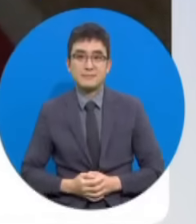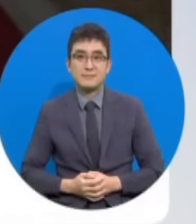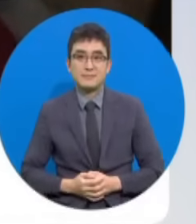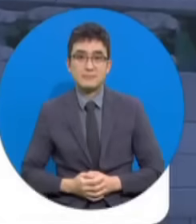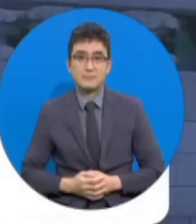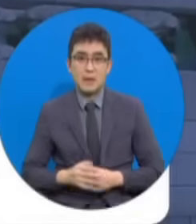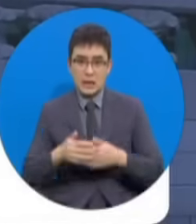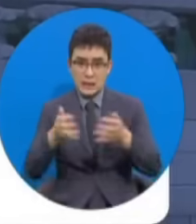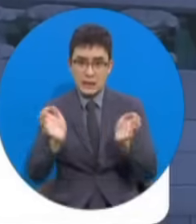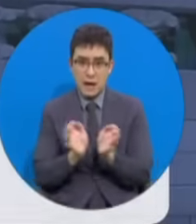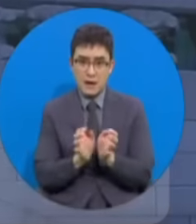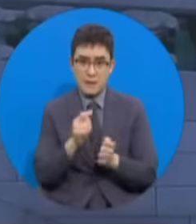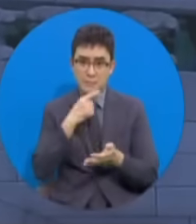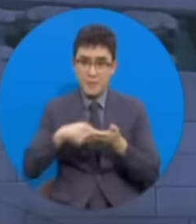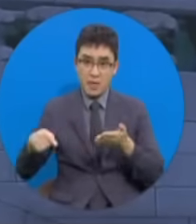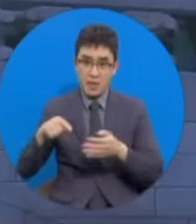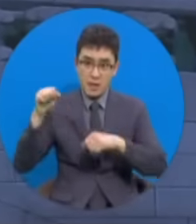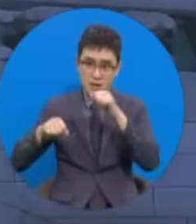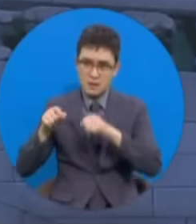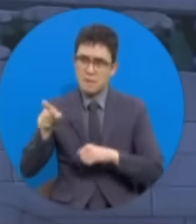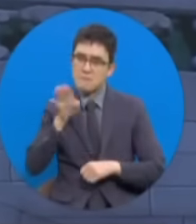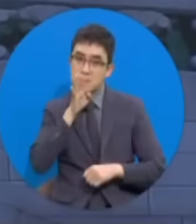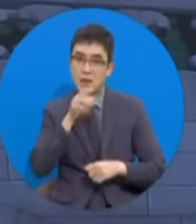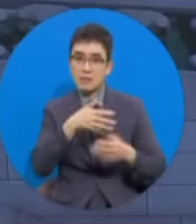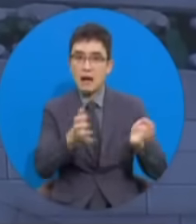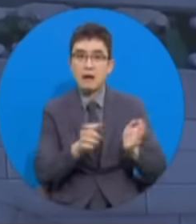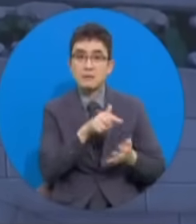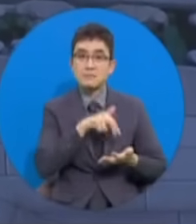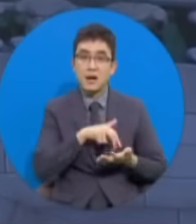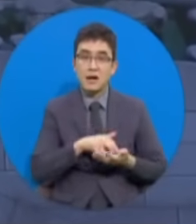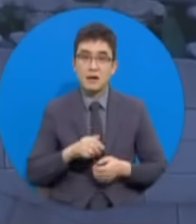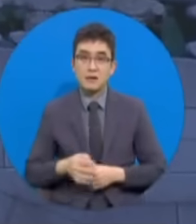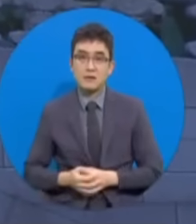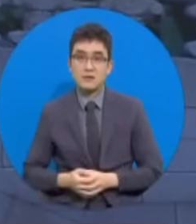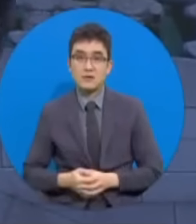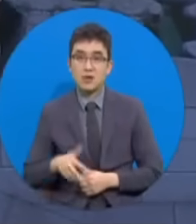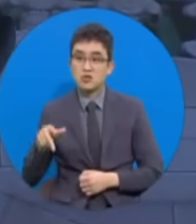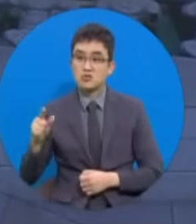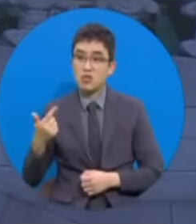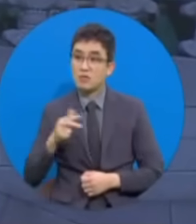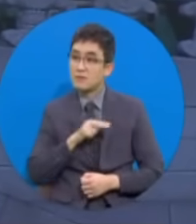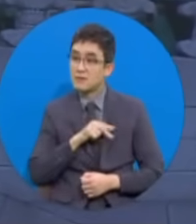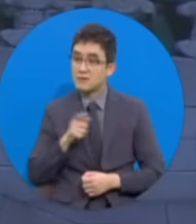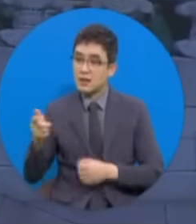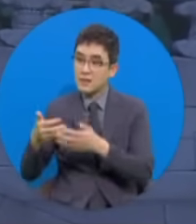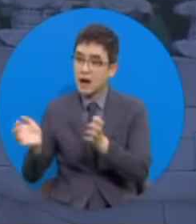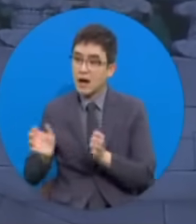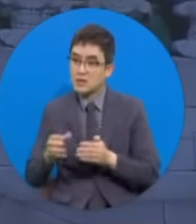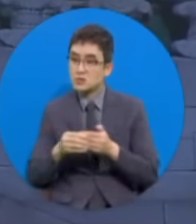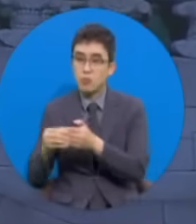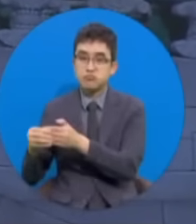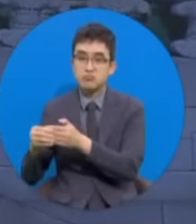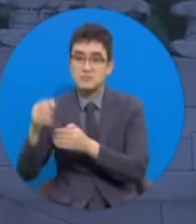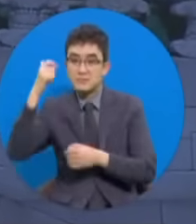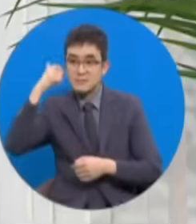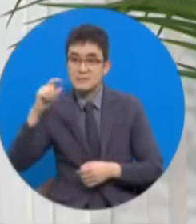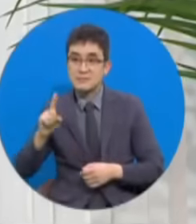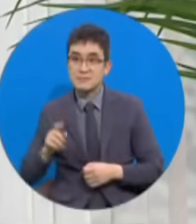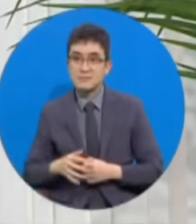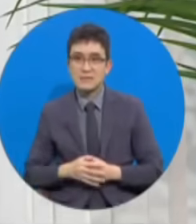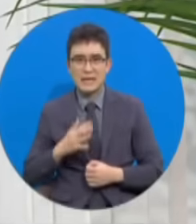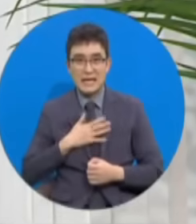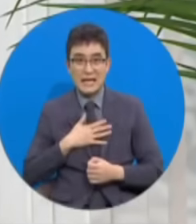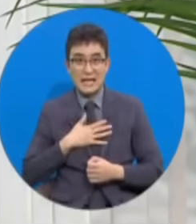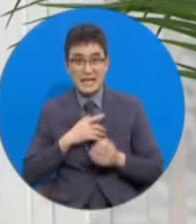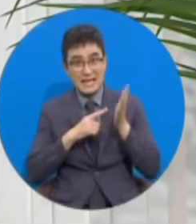해당이 맞다라는 게 당 지도부의 견해입니다. 전은규 의원님, 네. 당 지도부의 견해는 어떤 겁니까? 당 지도부의 견해를 제가 말씀드리기